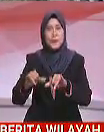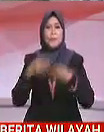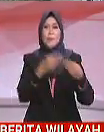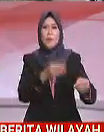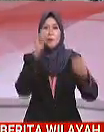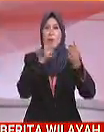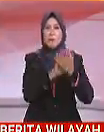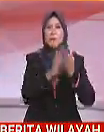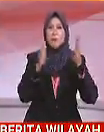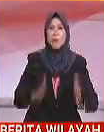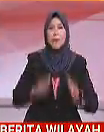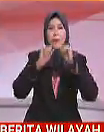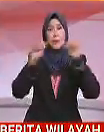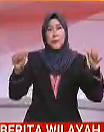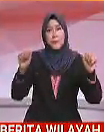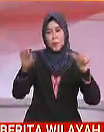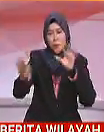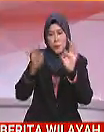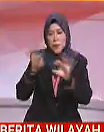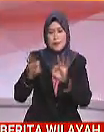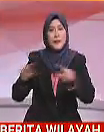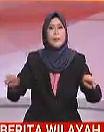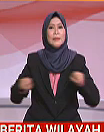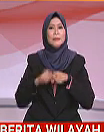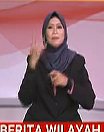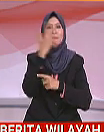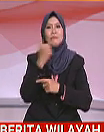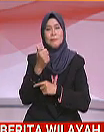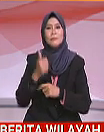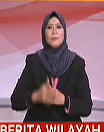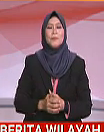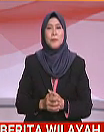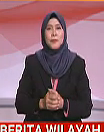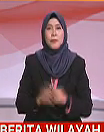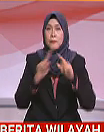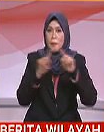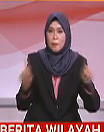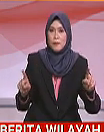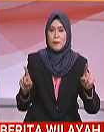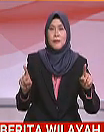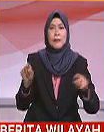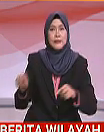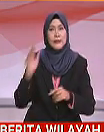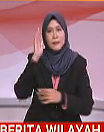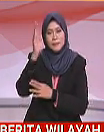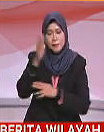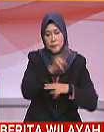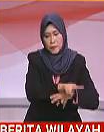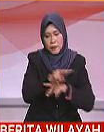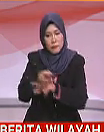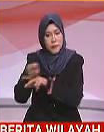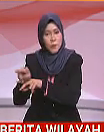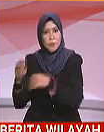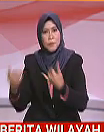keyakinan kepada orang awam untuk memilih destinasi tempatan yang menarik. Namun begitu, pihaknya akan terus memantau